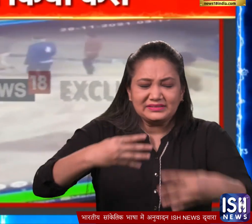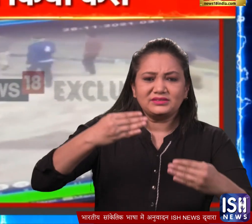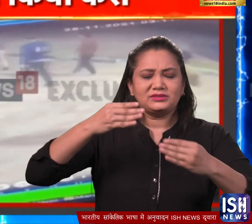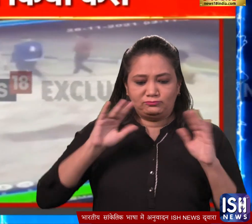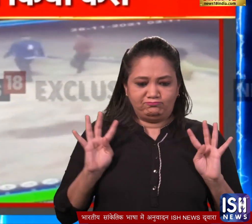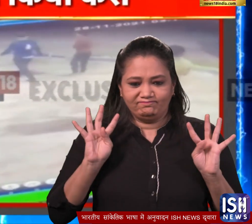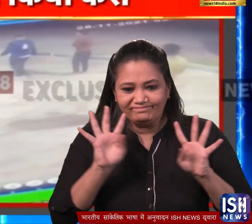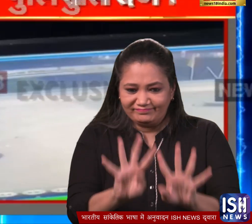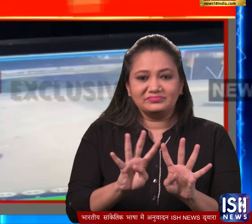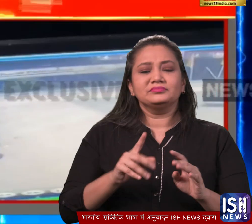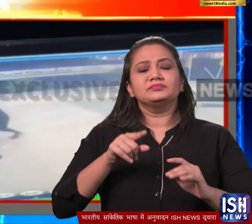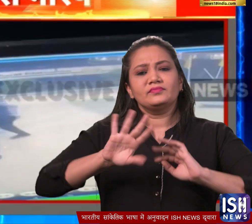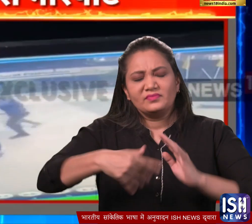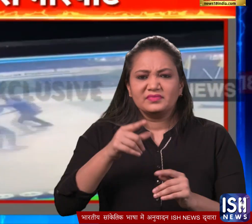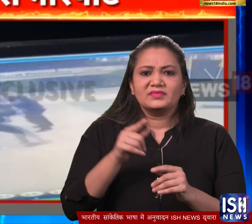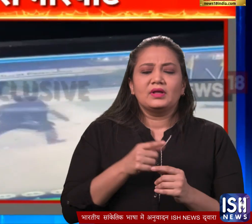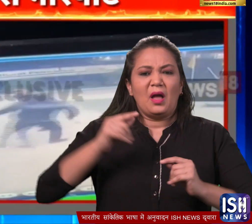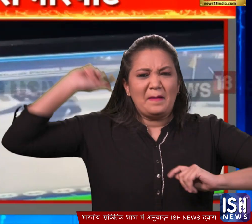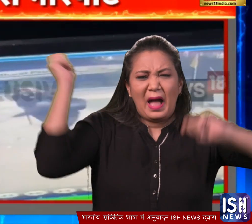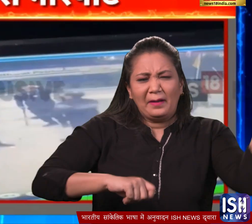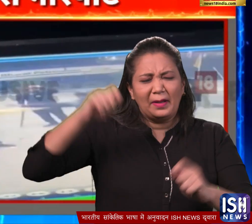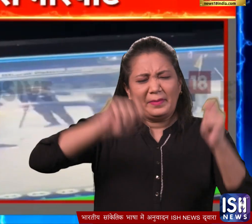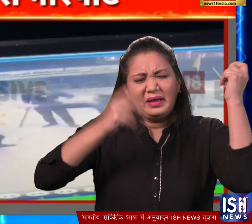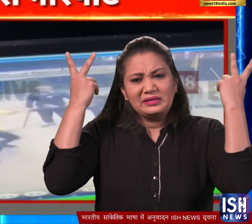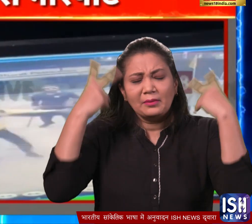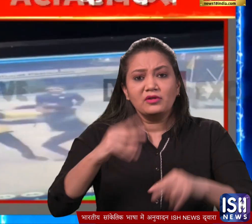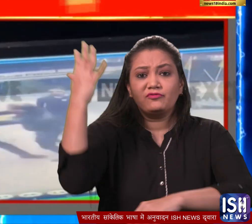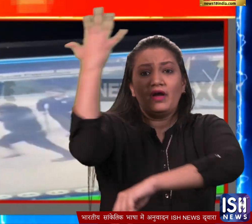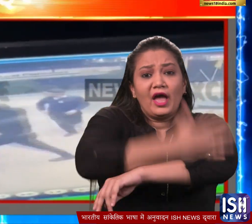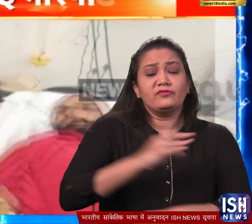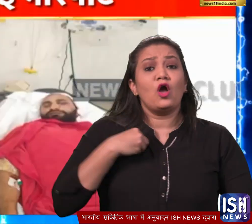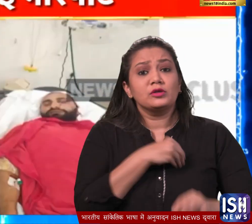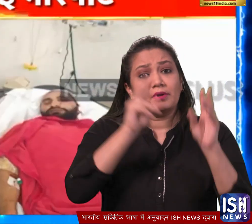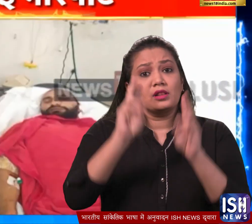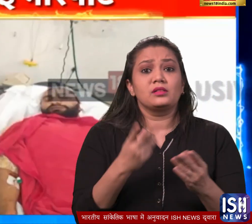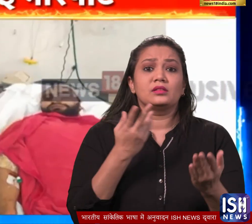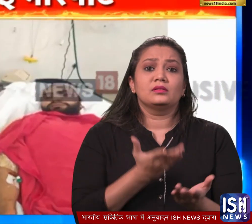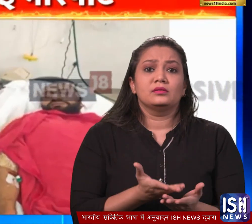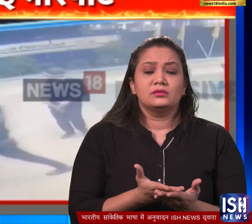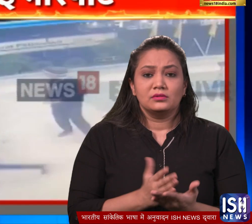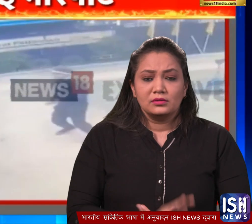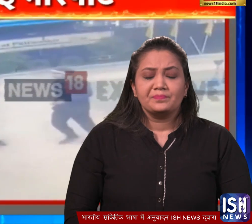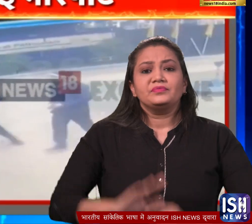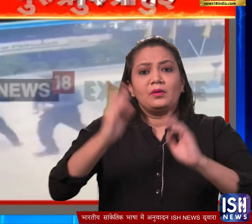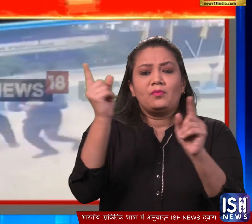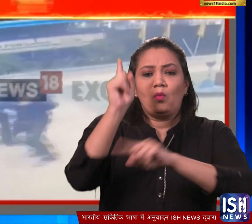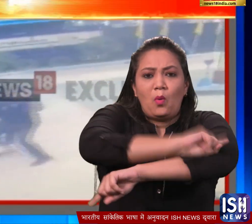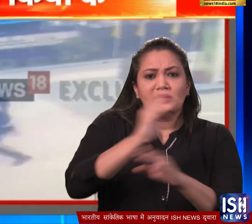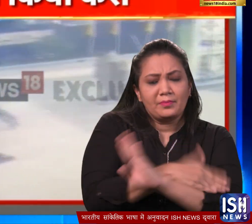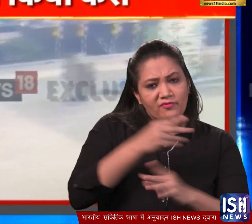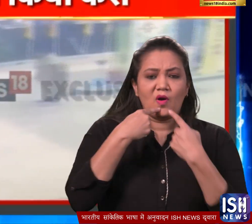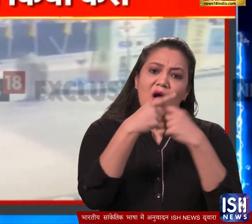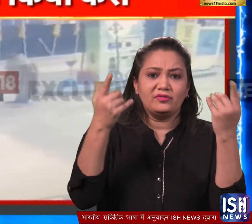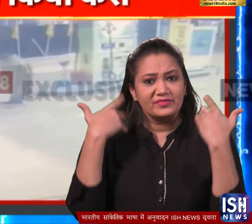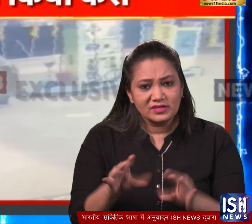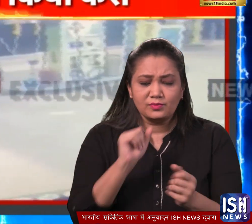के पास पहुंचकर उसे घेर लिया। आरोप लगा कि इन लोगों ने उसे इतना पीटा कि वो 5 दिन तक अस्पताल में भर्ती रहा। एक दिन पहले ही उसने पुलिस को